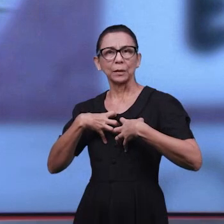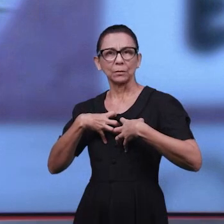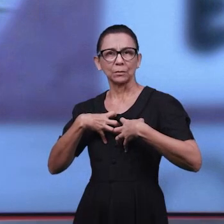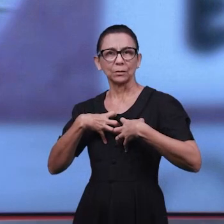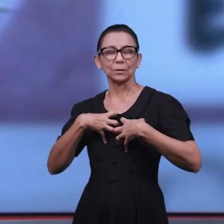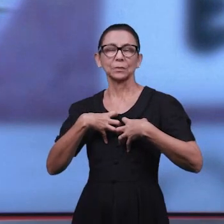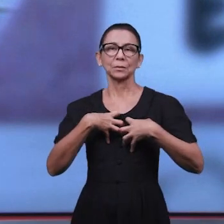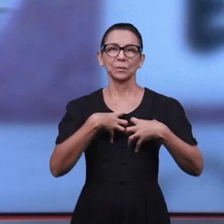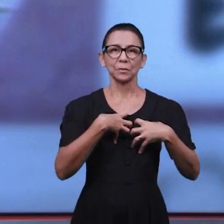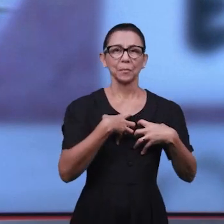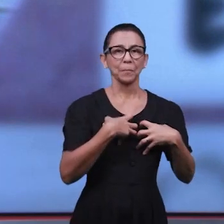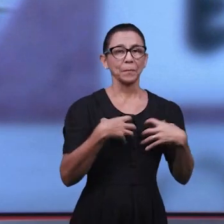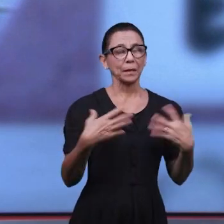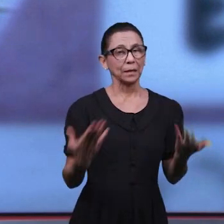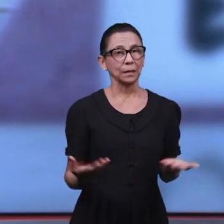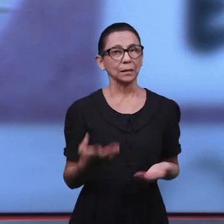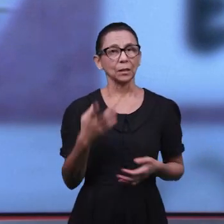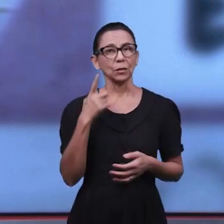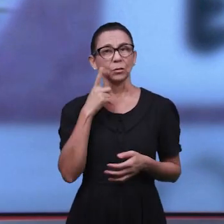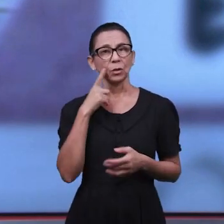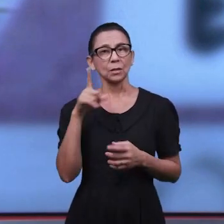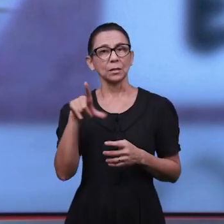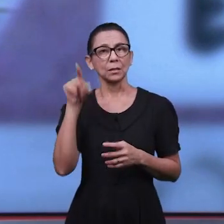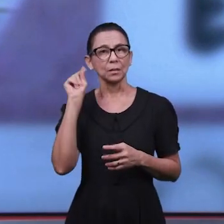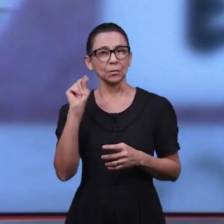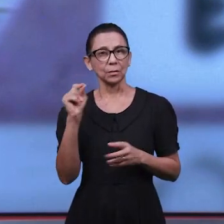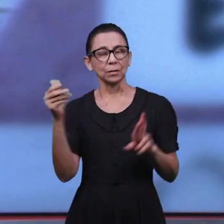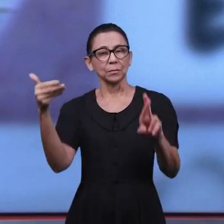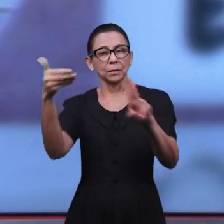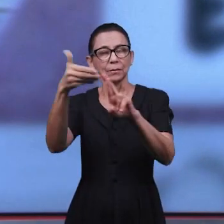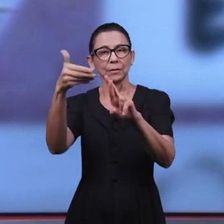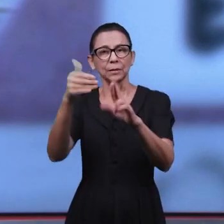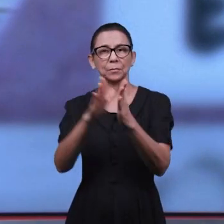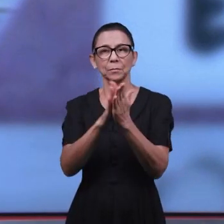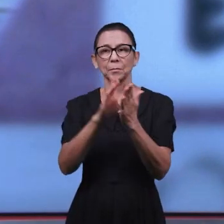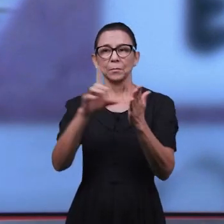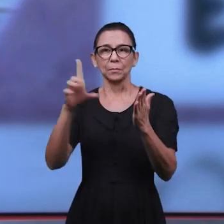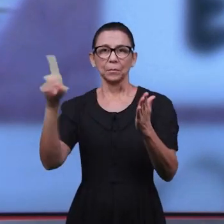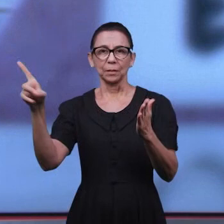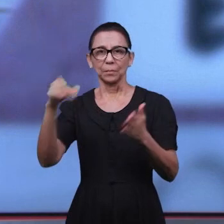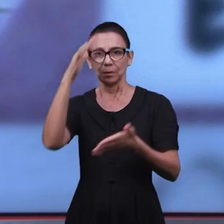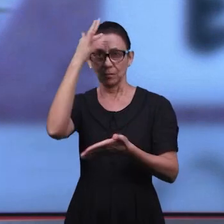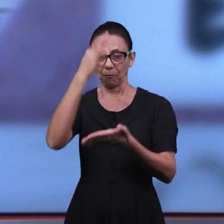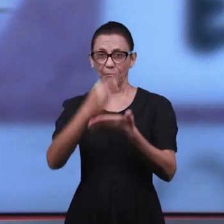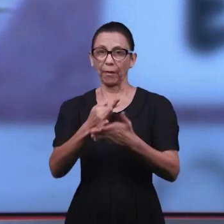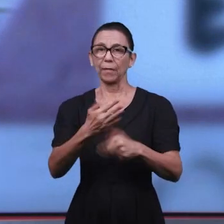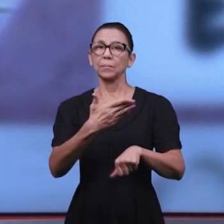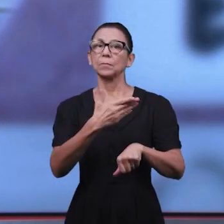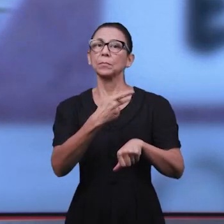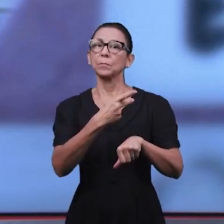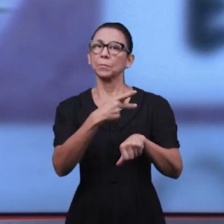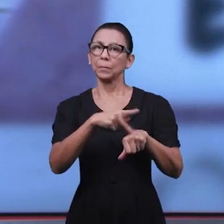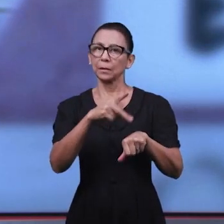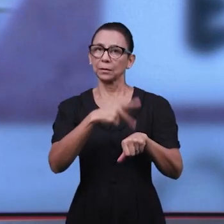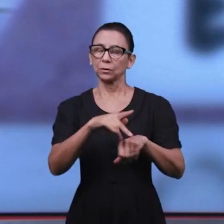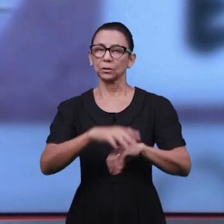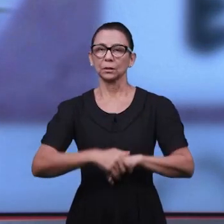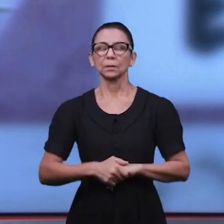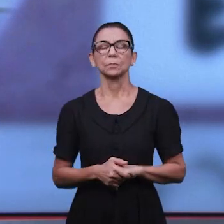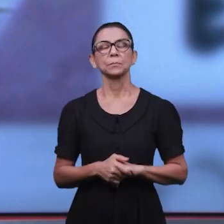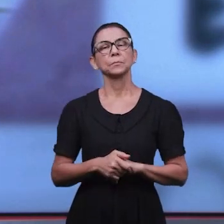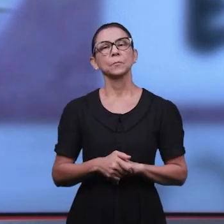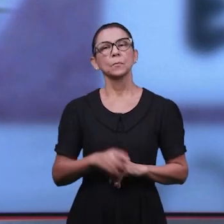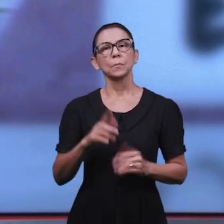sciences, nous avons choisi comme orientation la Bible, une référence de foi et de pratique. La parole du